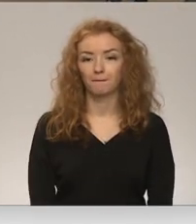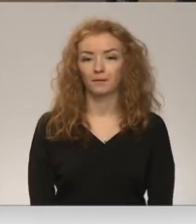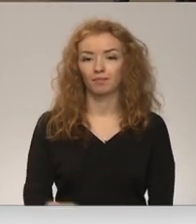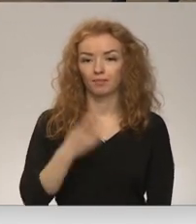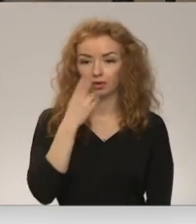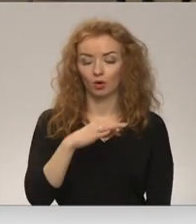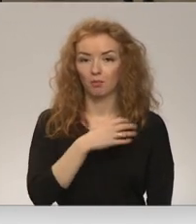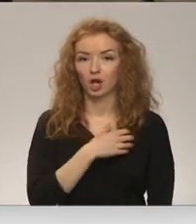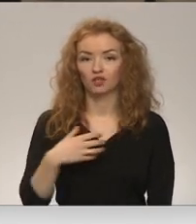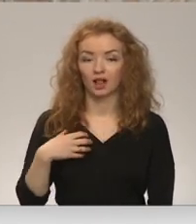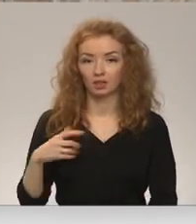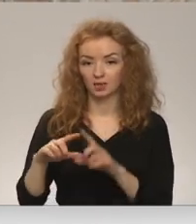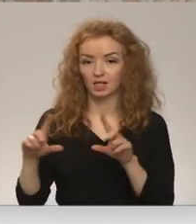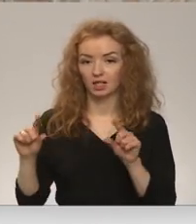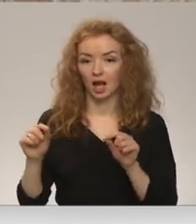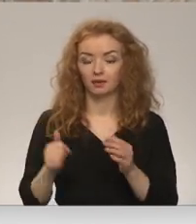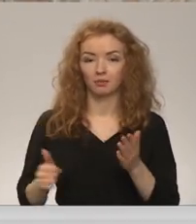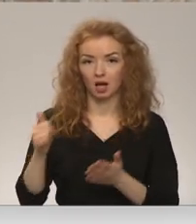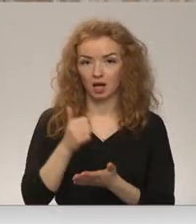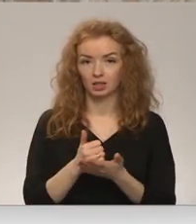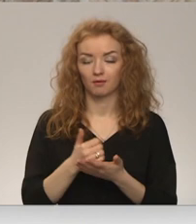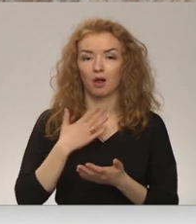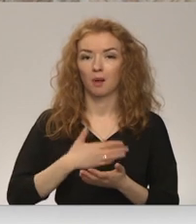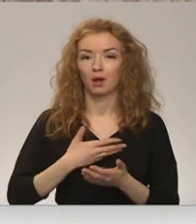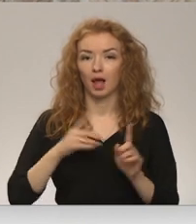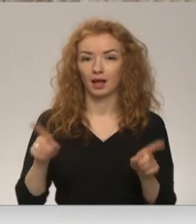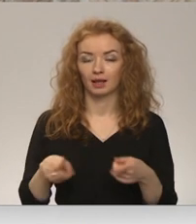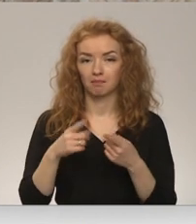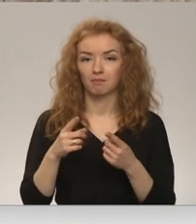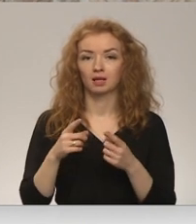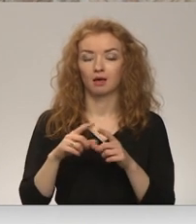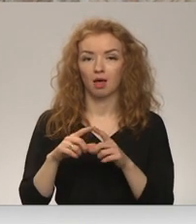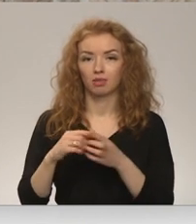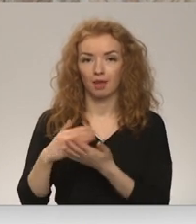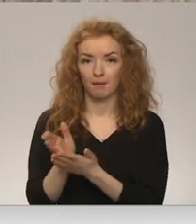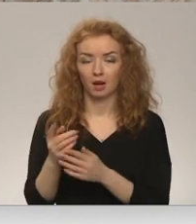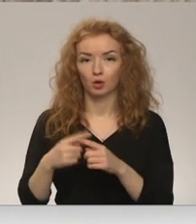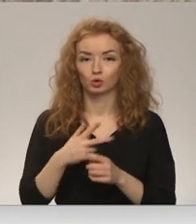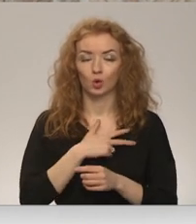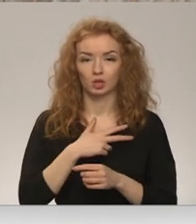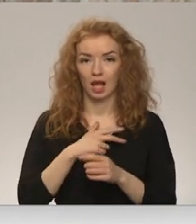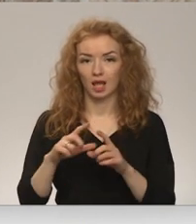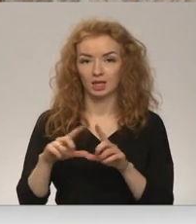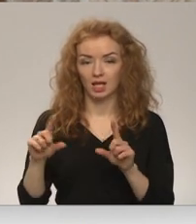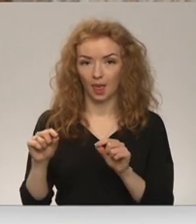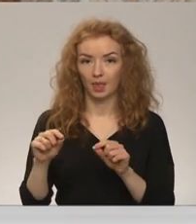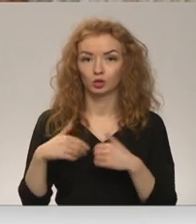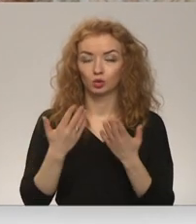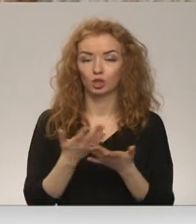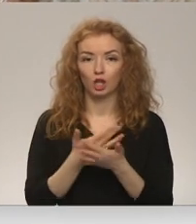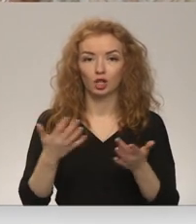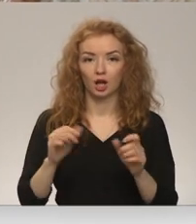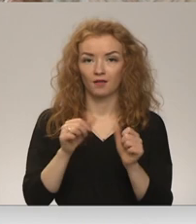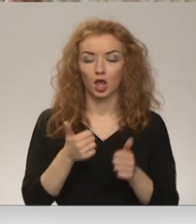pašvaldības institūcijām tiks pārstāvētas Labklājības departaments un sociālais dienests, kas nodrošinās visa veida